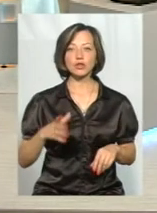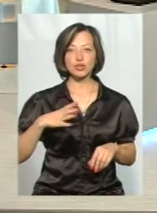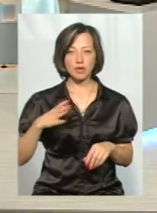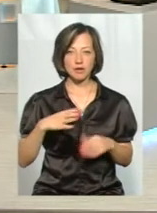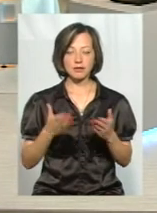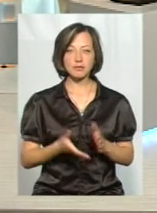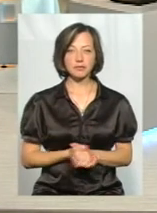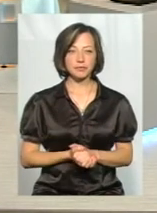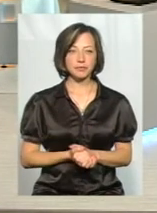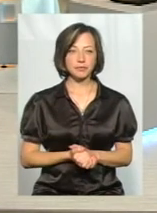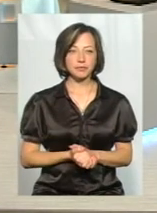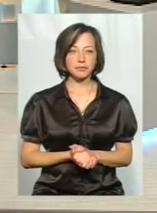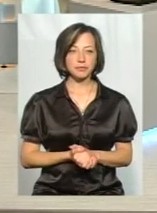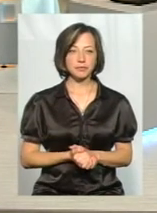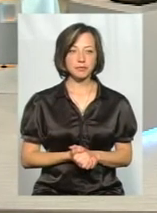дочекався.